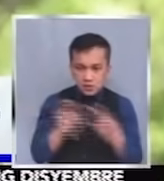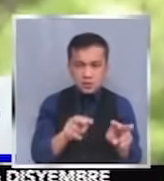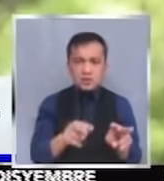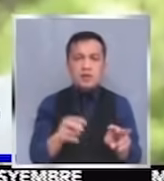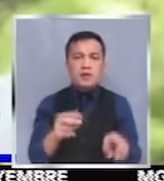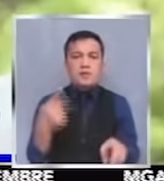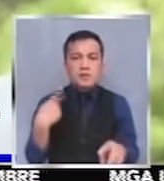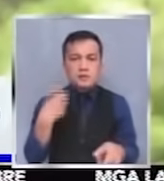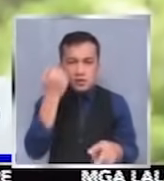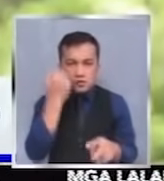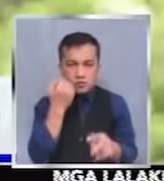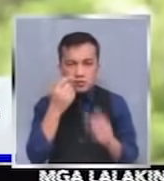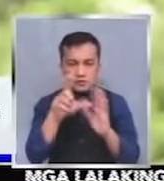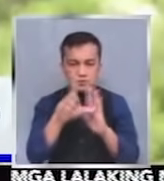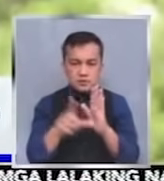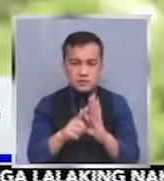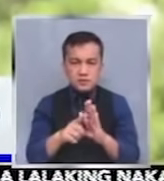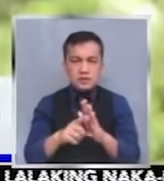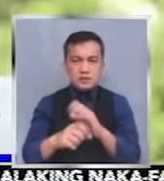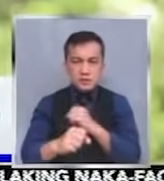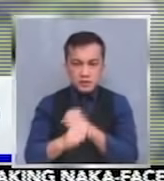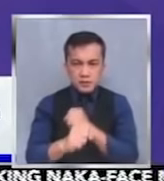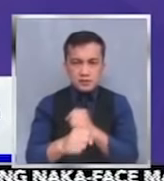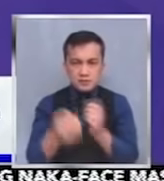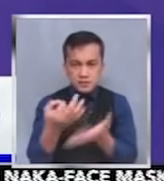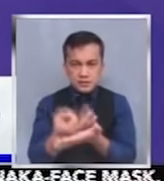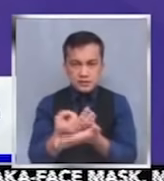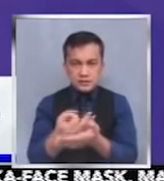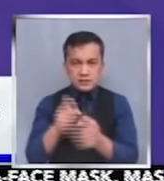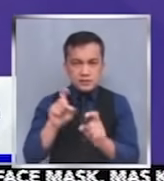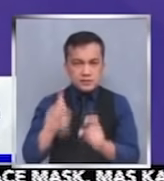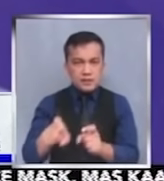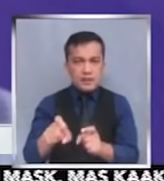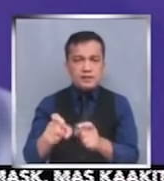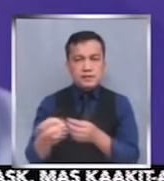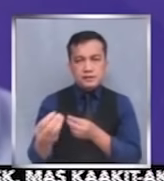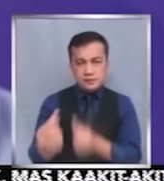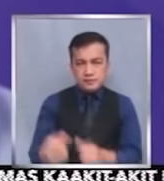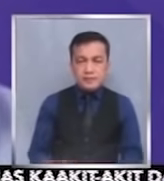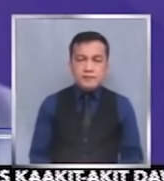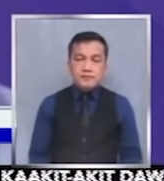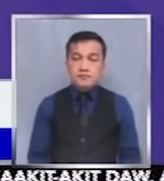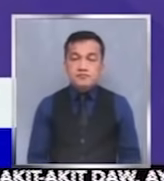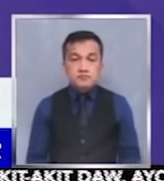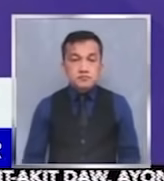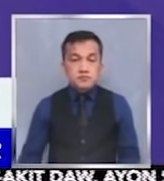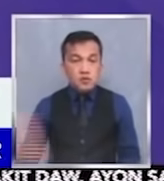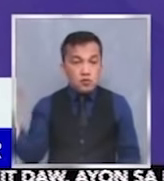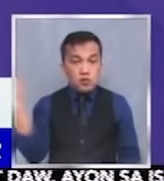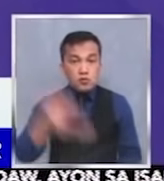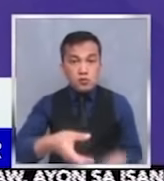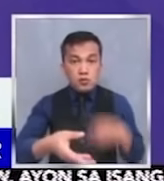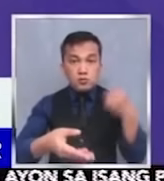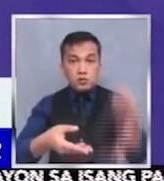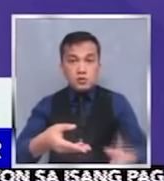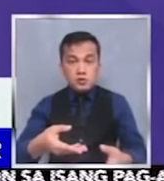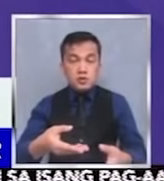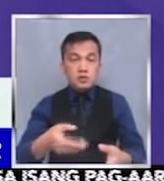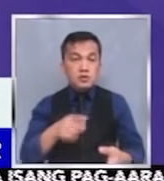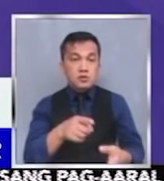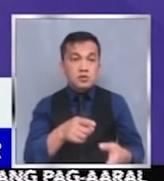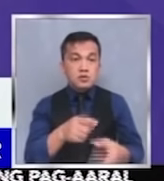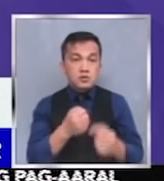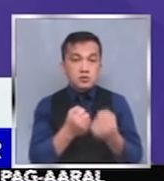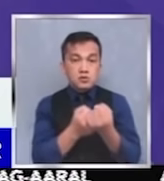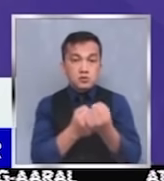batas sa campaign finance na dapat matugunan. Nung binigay ng mga ng mga contributors yun, specific